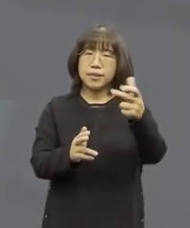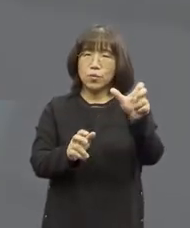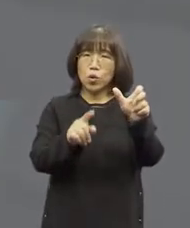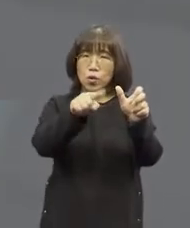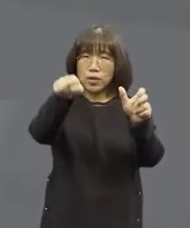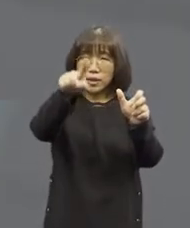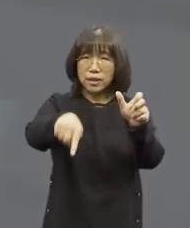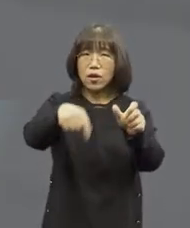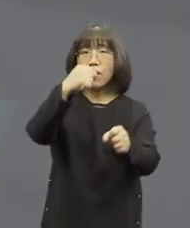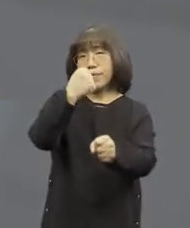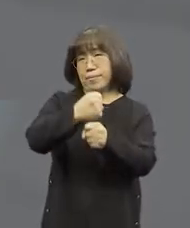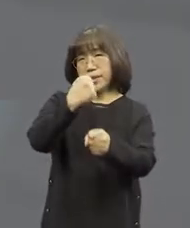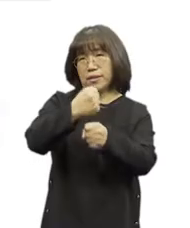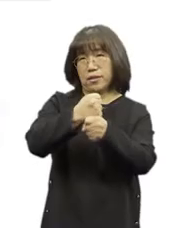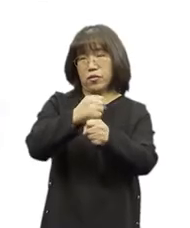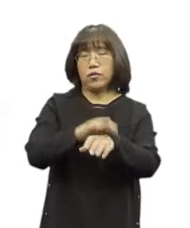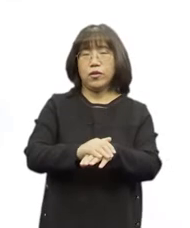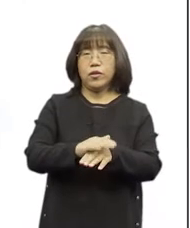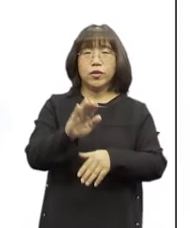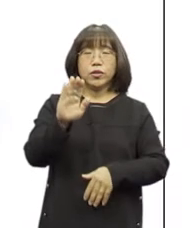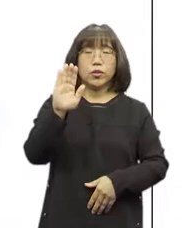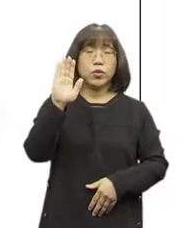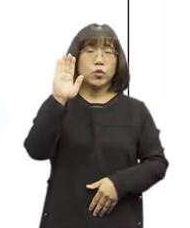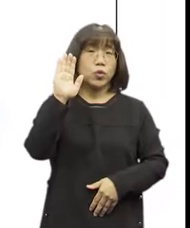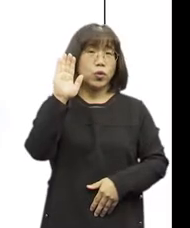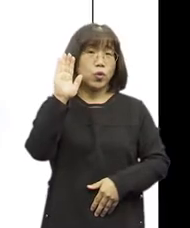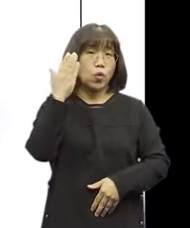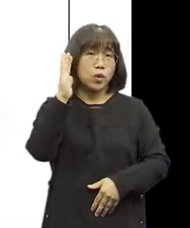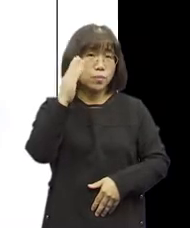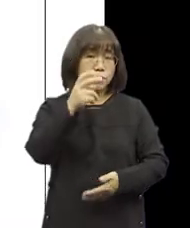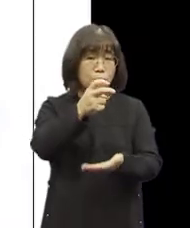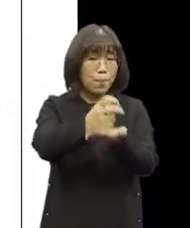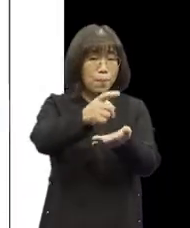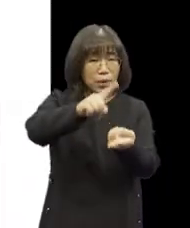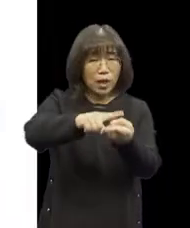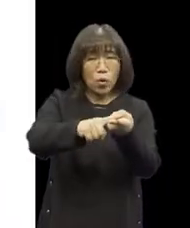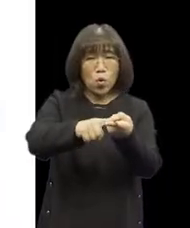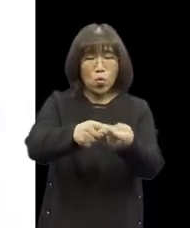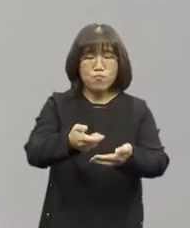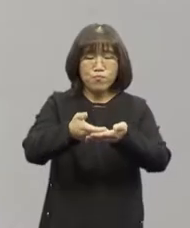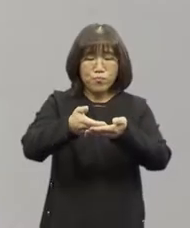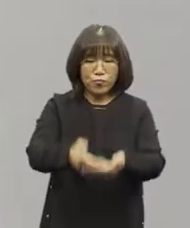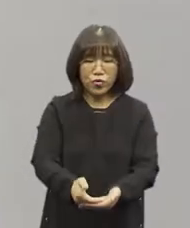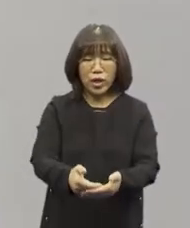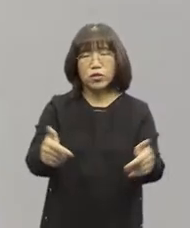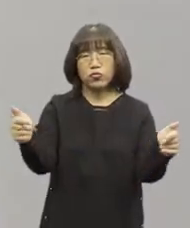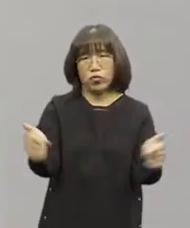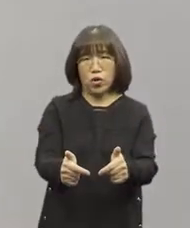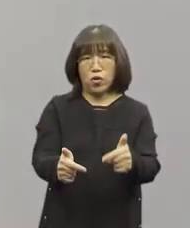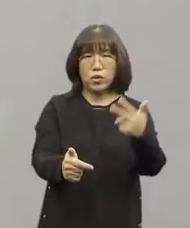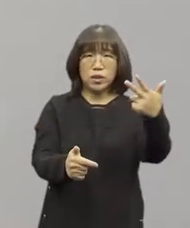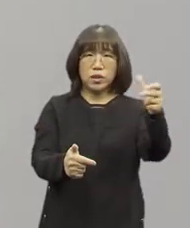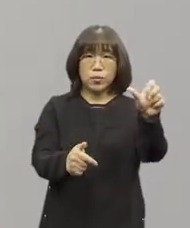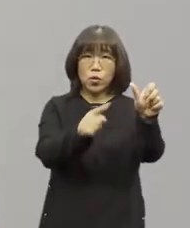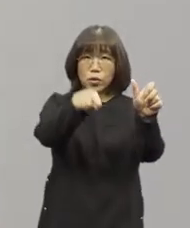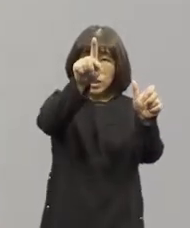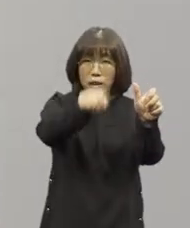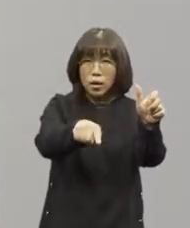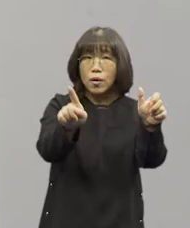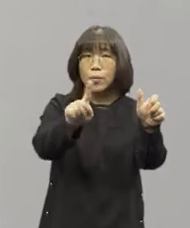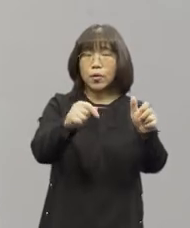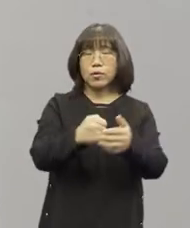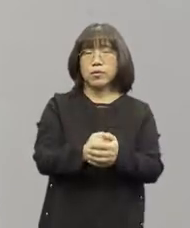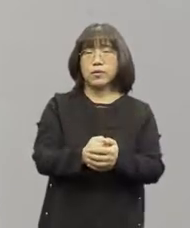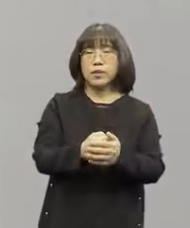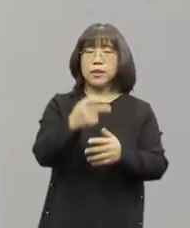대신 75리터짜리 봉투를 만들고 최근 통과된 조례에 따라 무게도 낮추기로 했습니다. 75리터